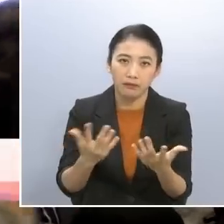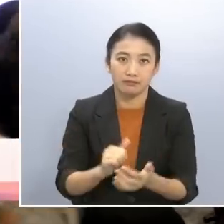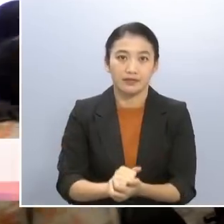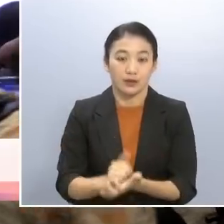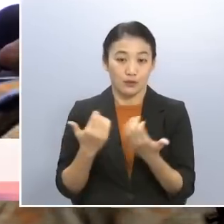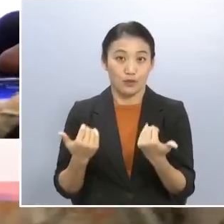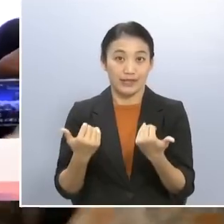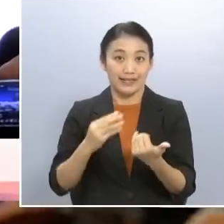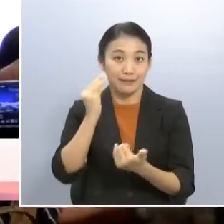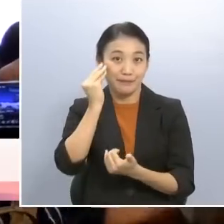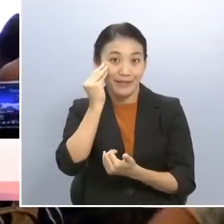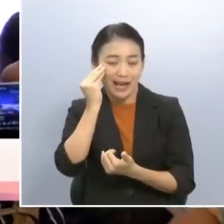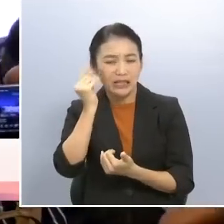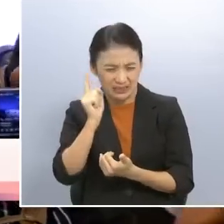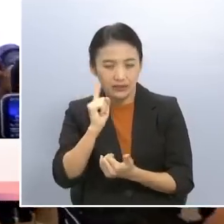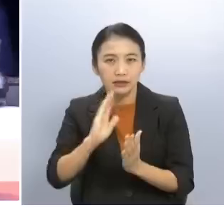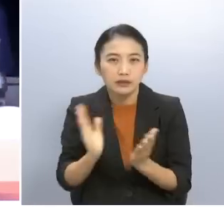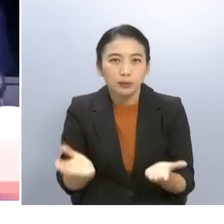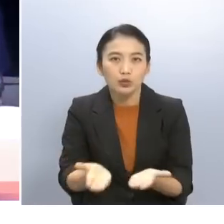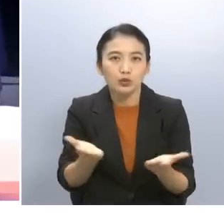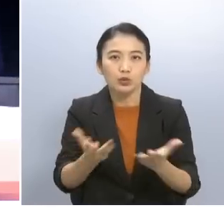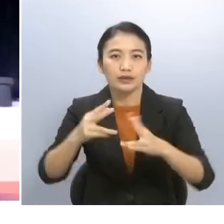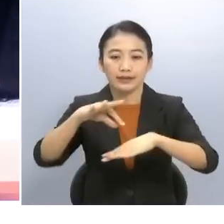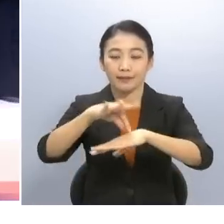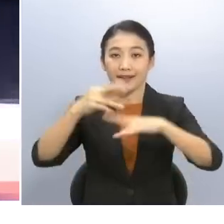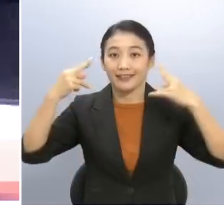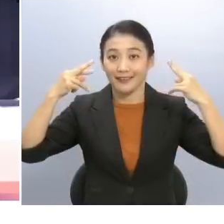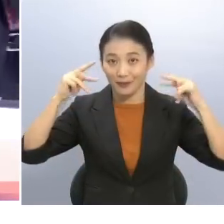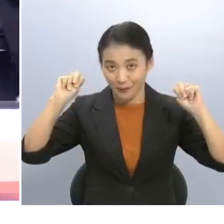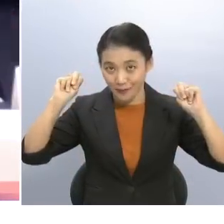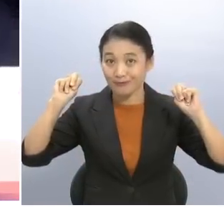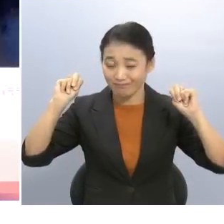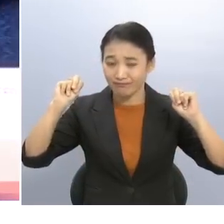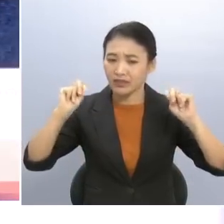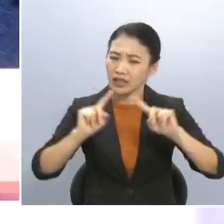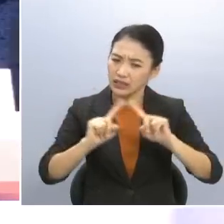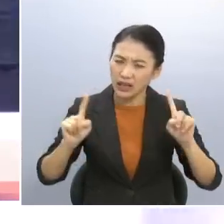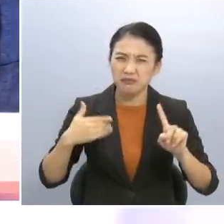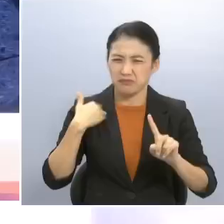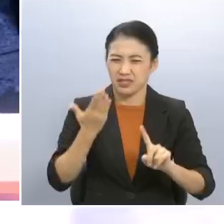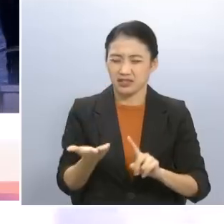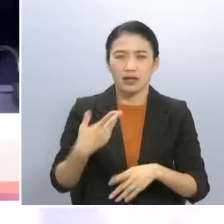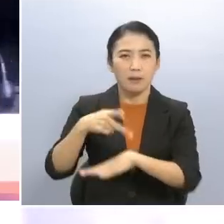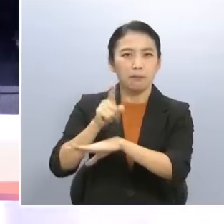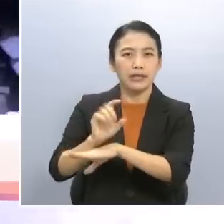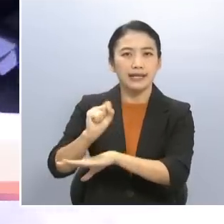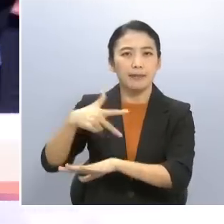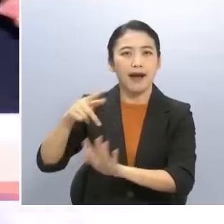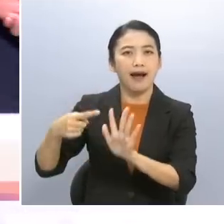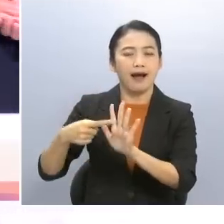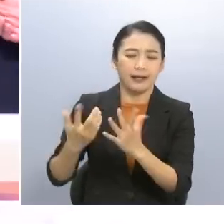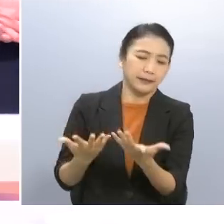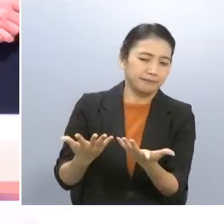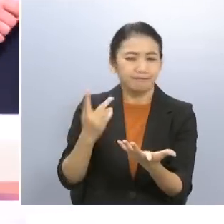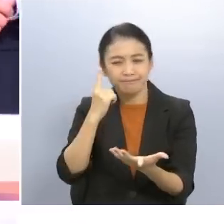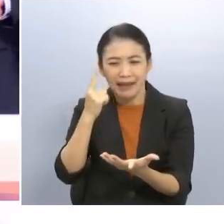เนี่ยก็จะต้องถูกสนับสนุนให้เป็นนายกรัฐมนตรีคนต่อไปนะครับอีกมุมนึงก็สำคัญคือเรื่องราวของประธานสภานะฮะถามว่าเพรา